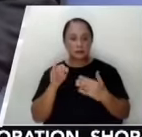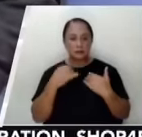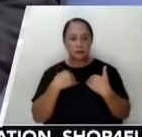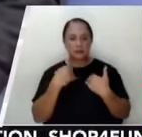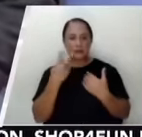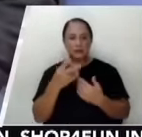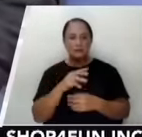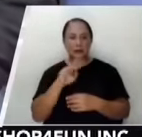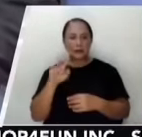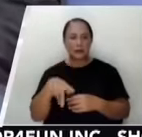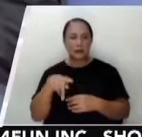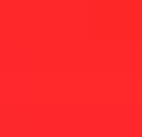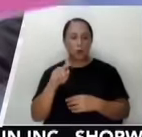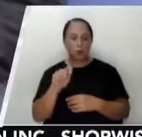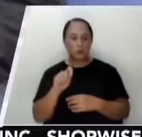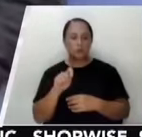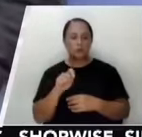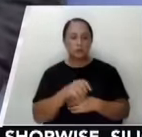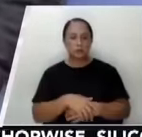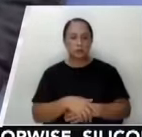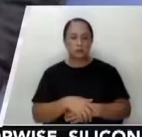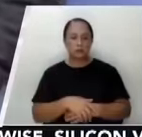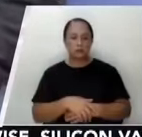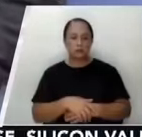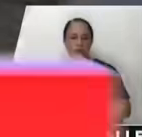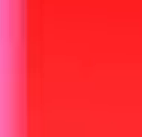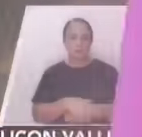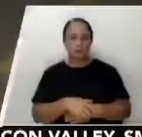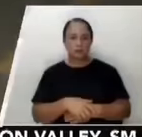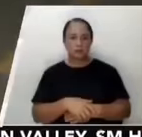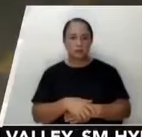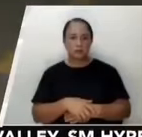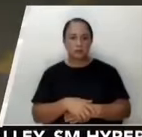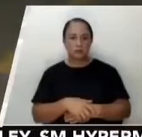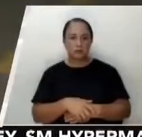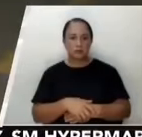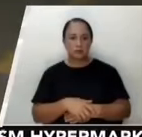ang lagay doon sa live na pagtutok ni Gina Panganiban Perez. Gina.